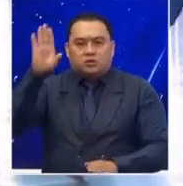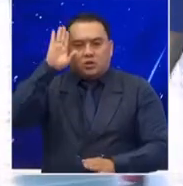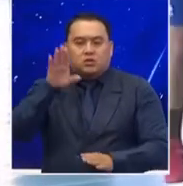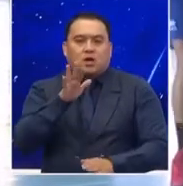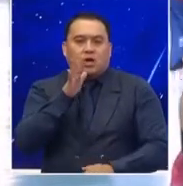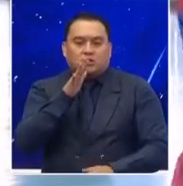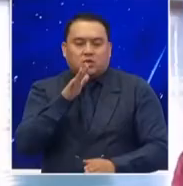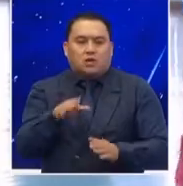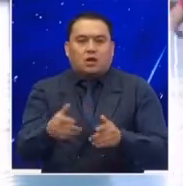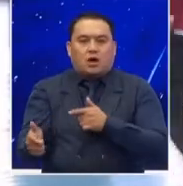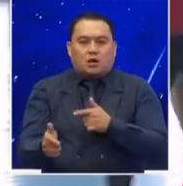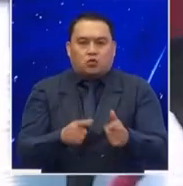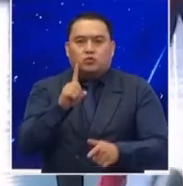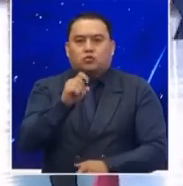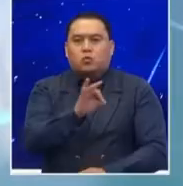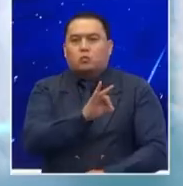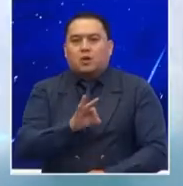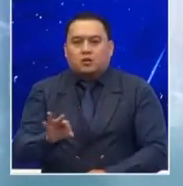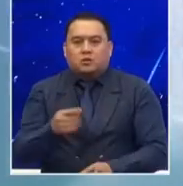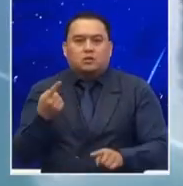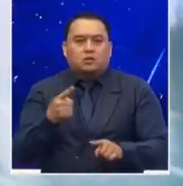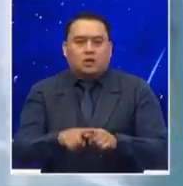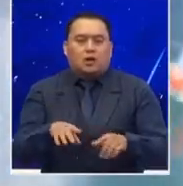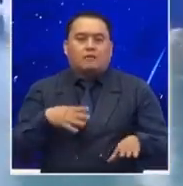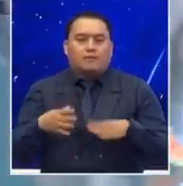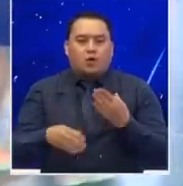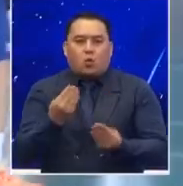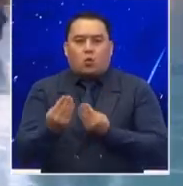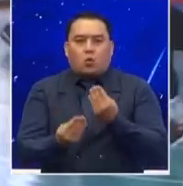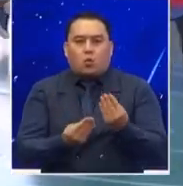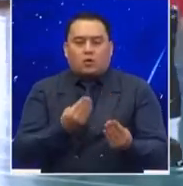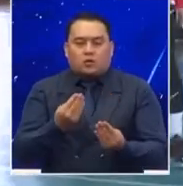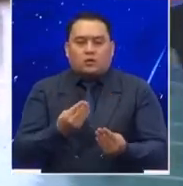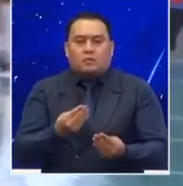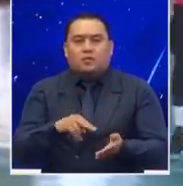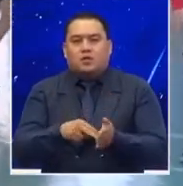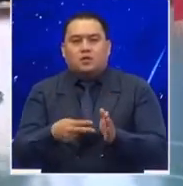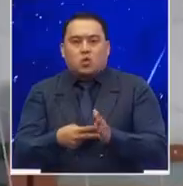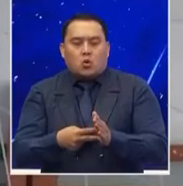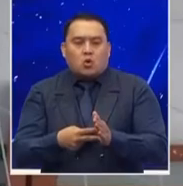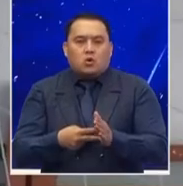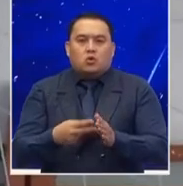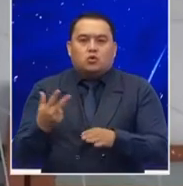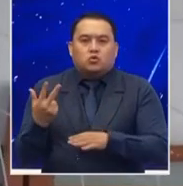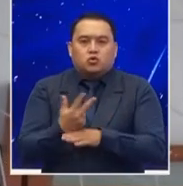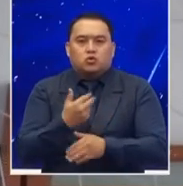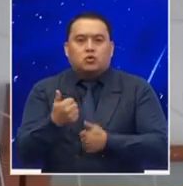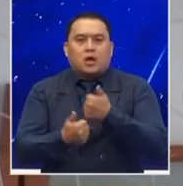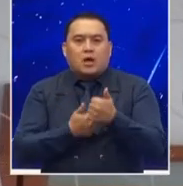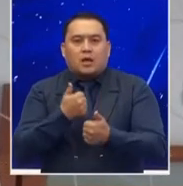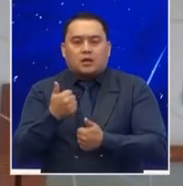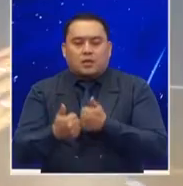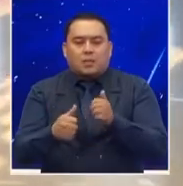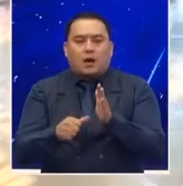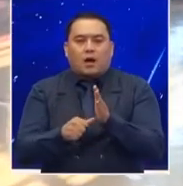нағыз спорттық бабында. Қазір техникалық шеберлігін шыңдап, ойын тәсілдерін жетілдіріп жатыр. Ел біріншілігінің 3-ші турында жерлестеріміз